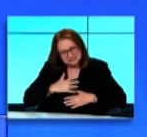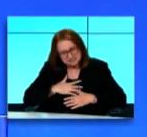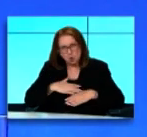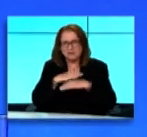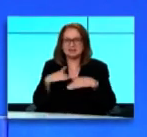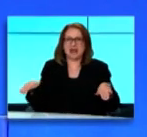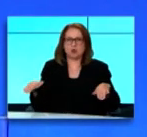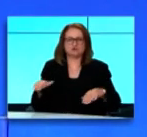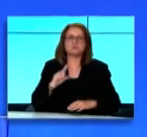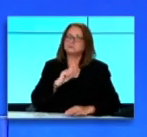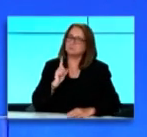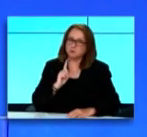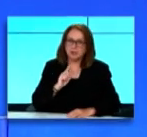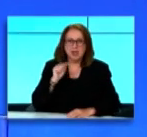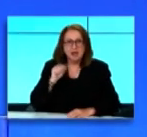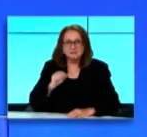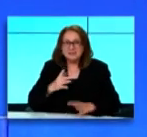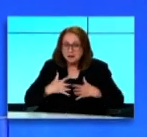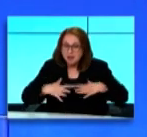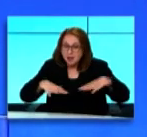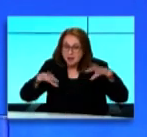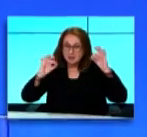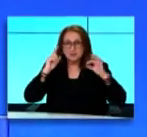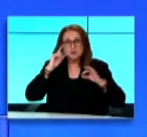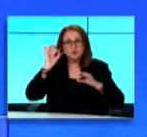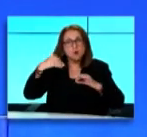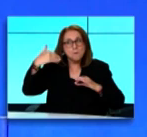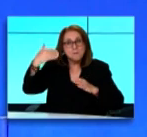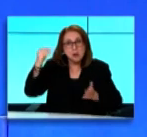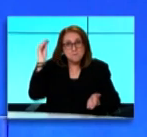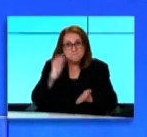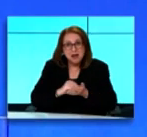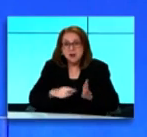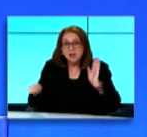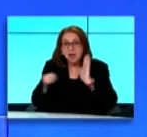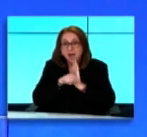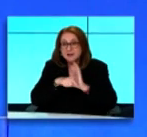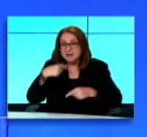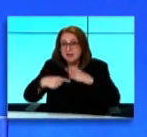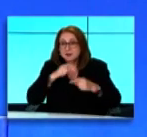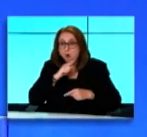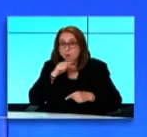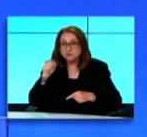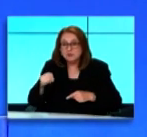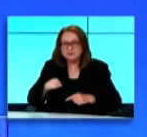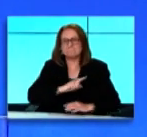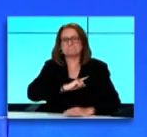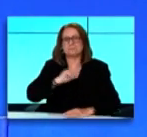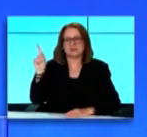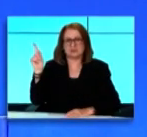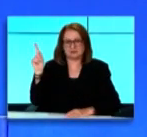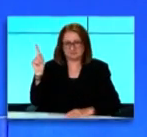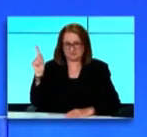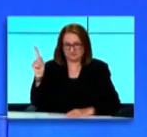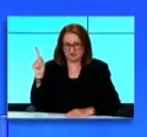επαναληφθεί αυτή η αρνητική εμπειρία. Και γι' αυτό και κάνουμε την αυτοκριτική μας με θάρρος. Κάποια